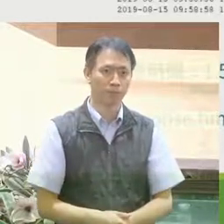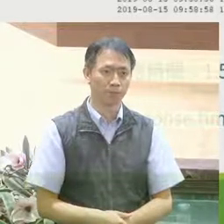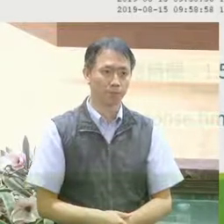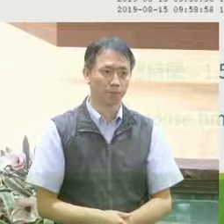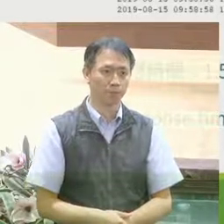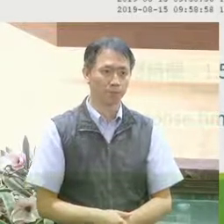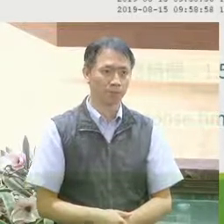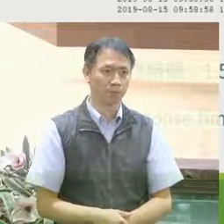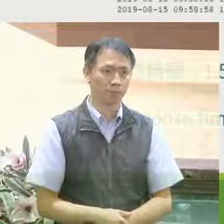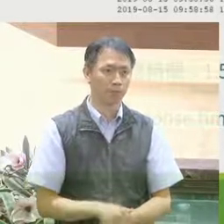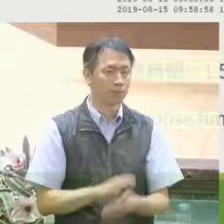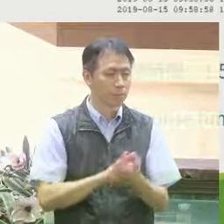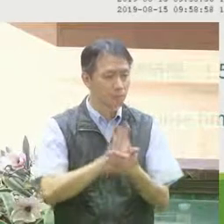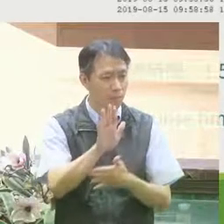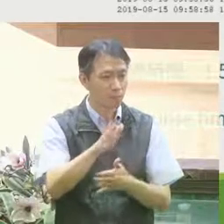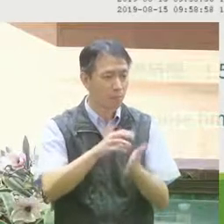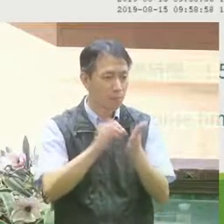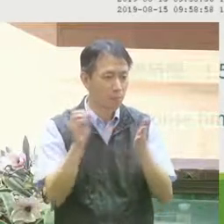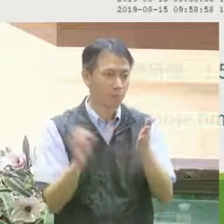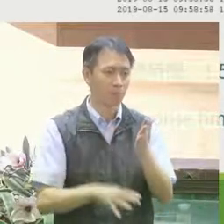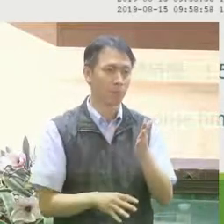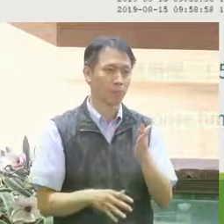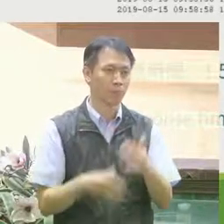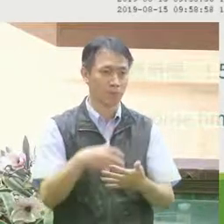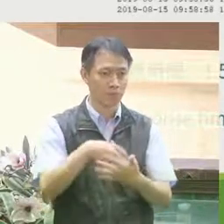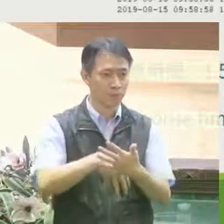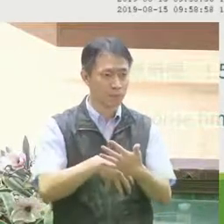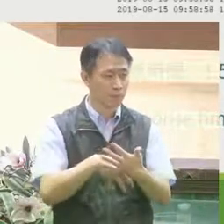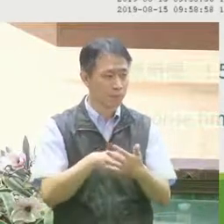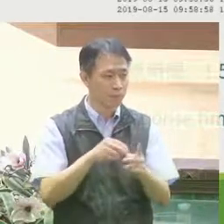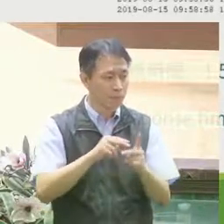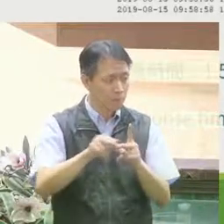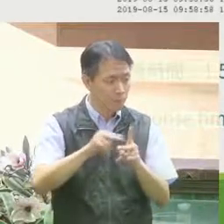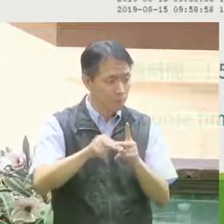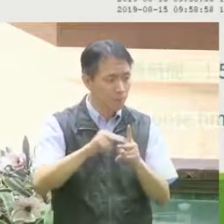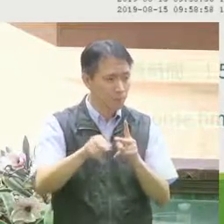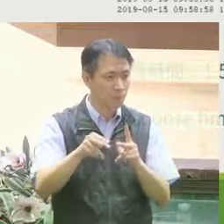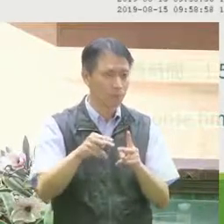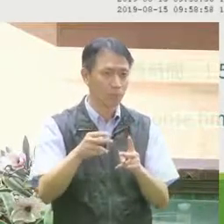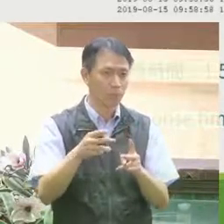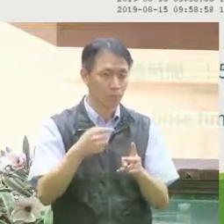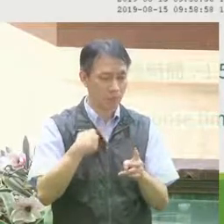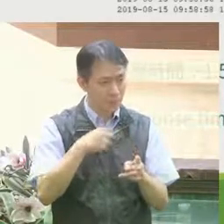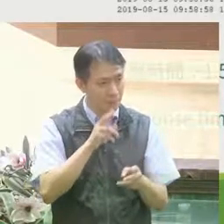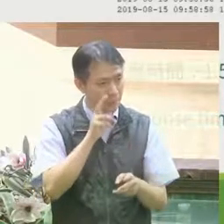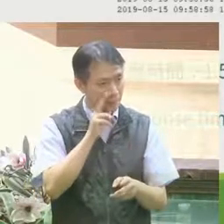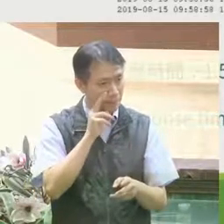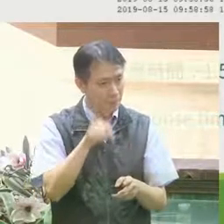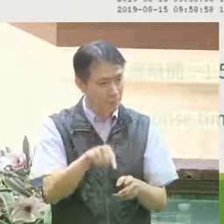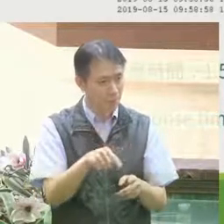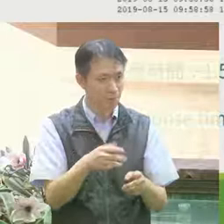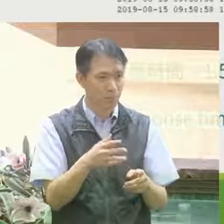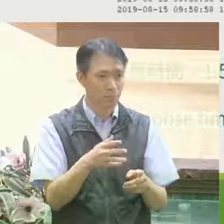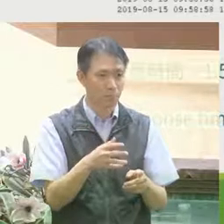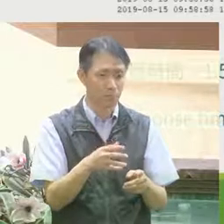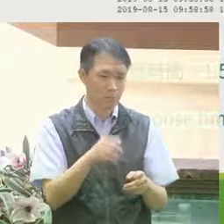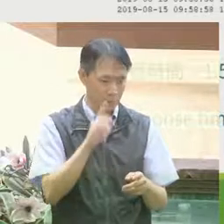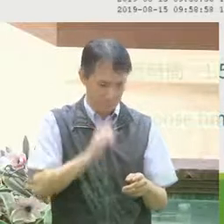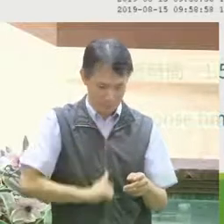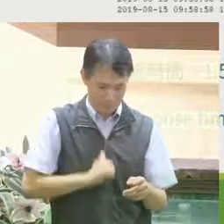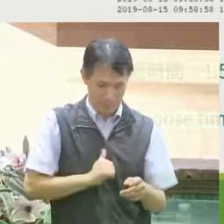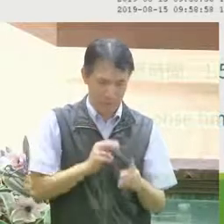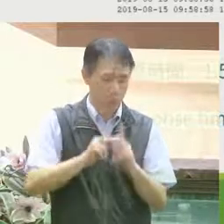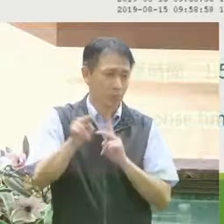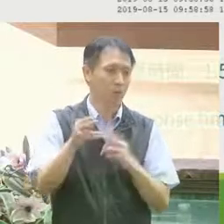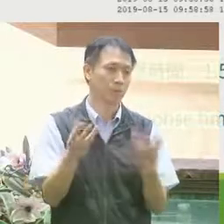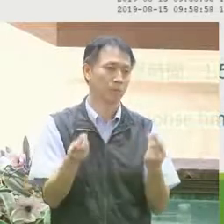能，但是之后取消了。当中发出次数的限制的功能，我以为存在，但是其实没有启